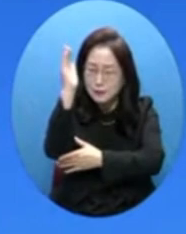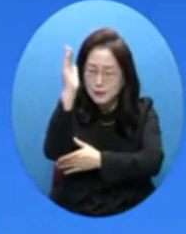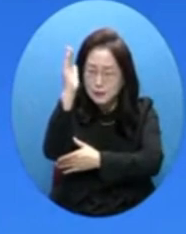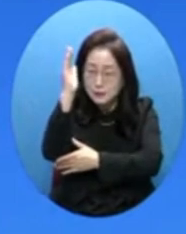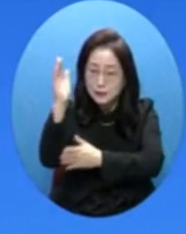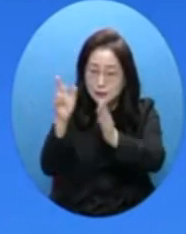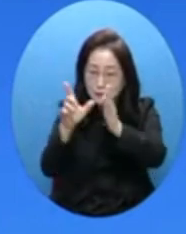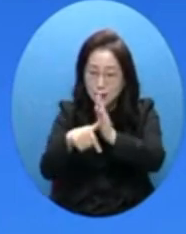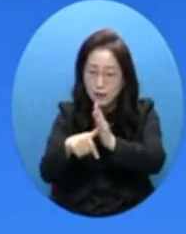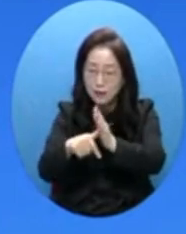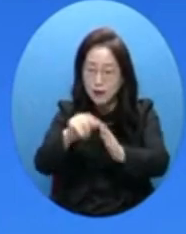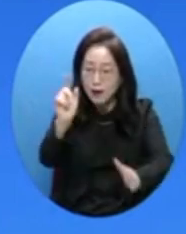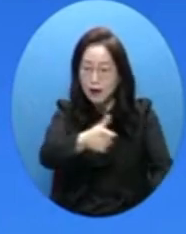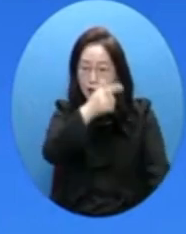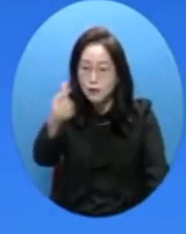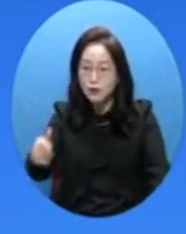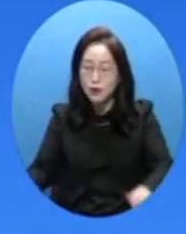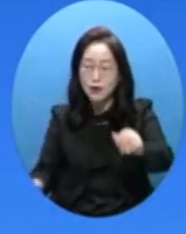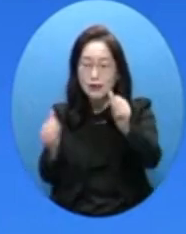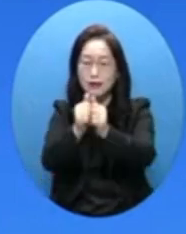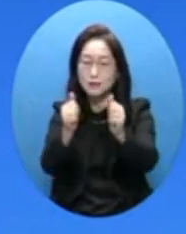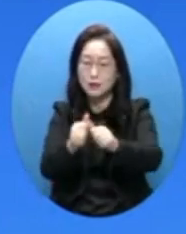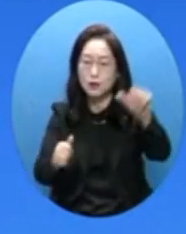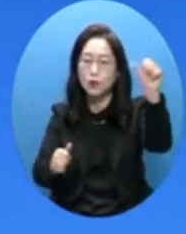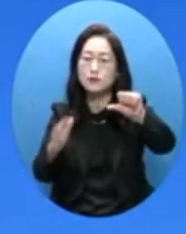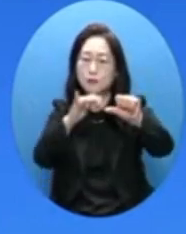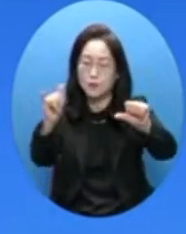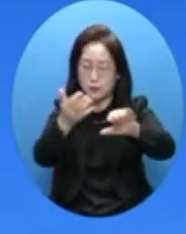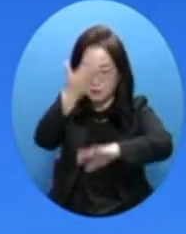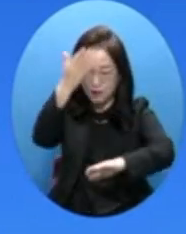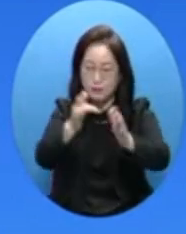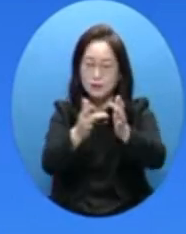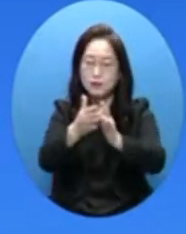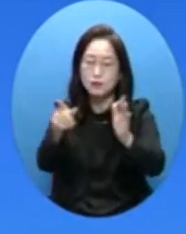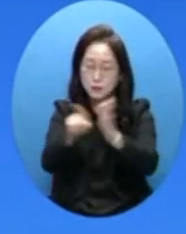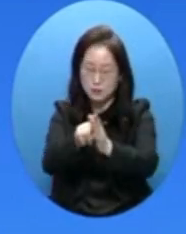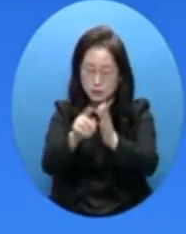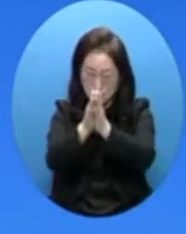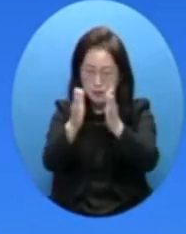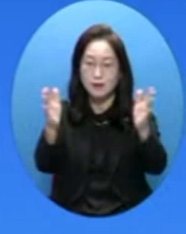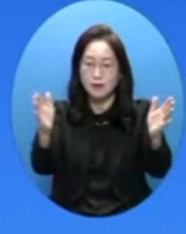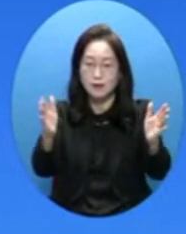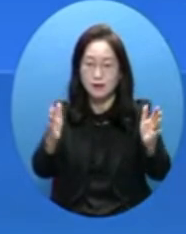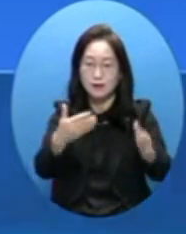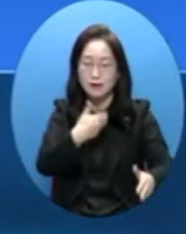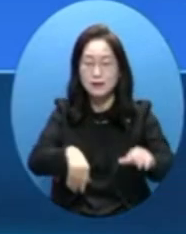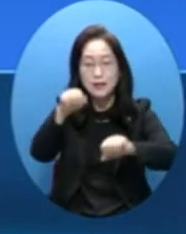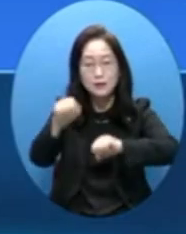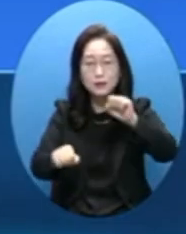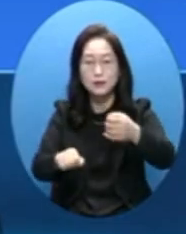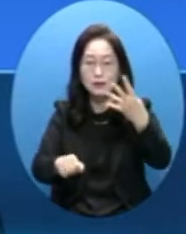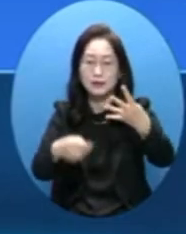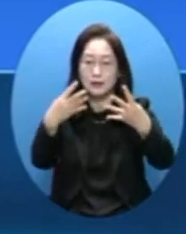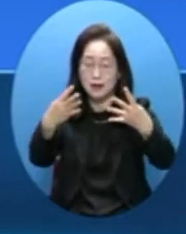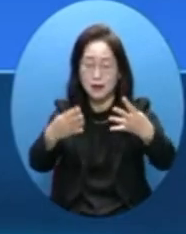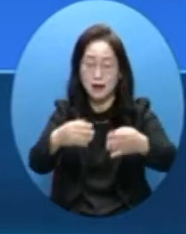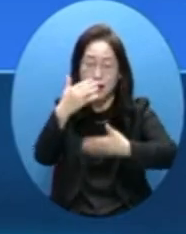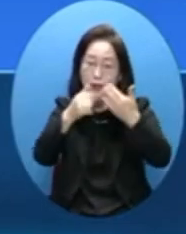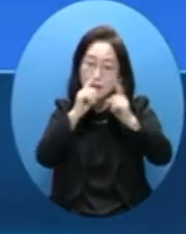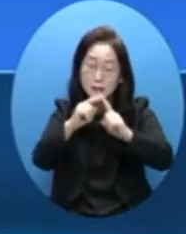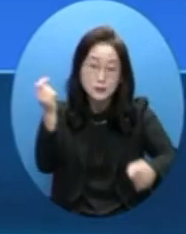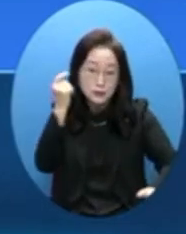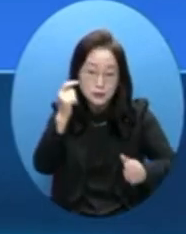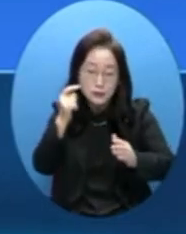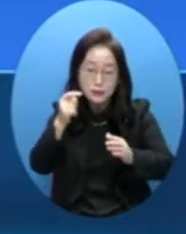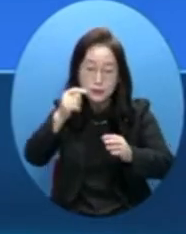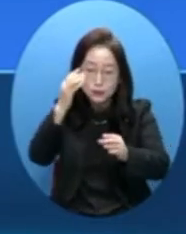5,000명이 회개하고 예수 믿고 주 앞에 돌아왔습니다. 사도행전 4장 4절을 말씀합니다. 말씀을 들은 사람 중에 믿는